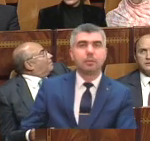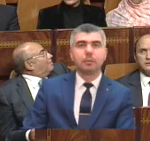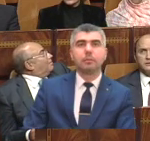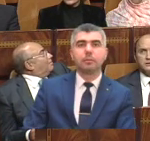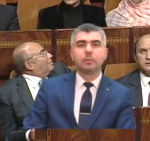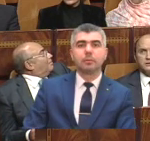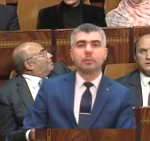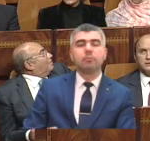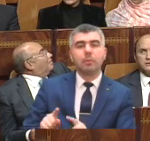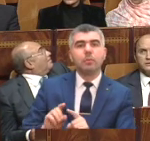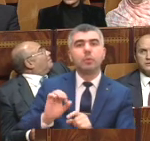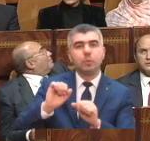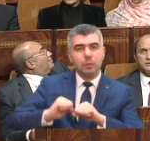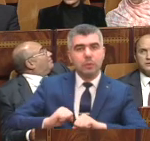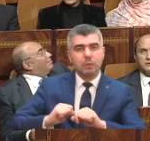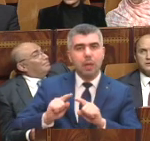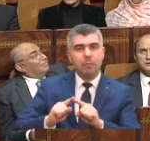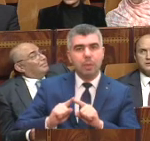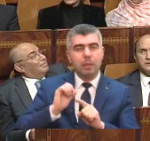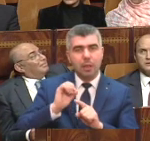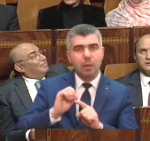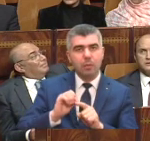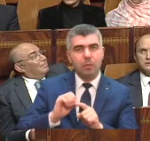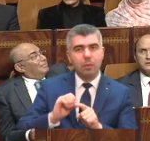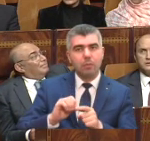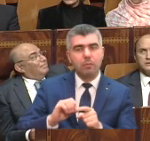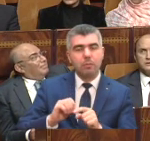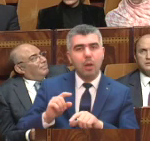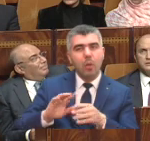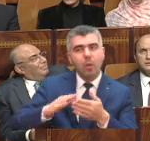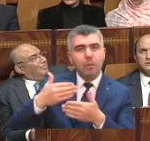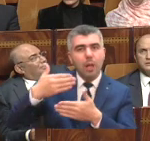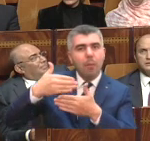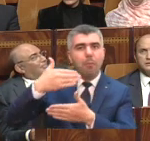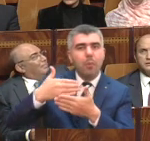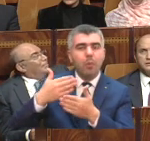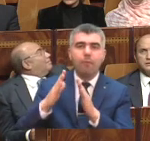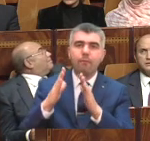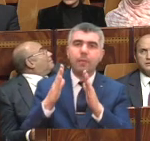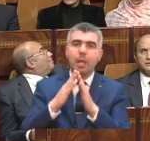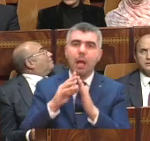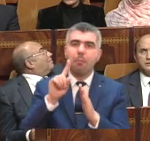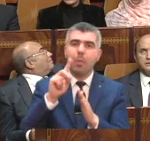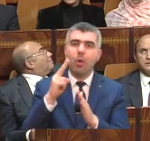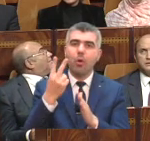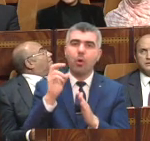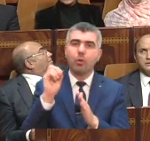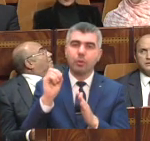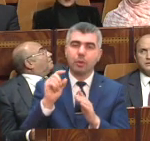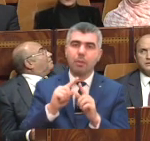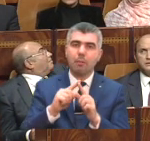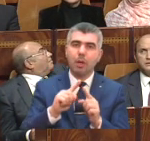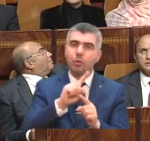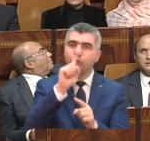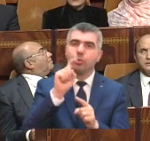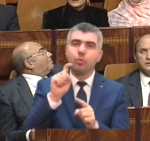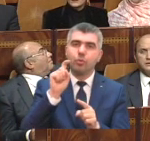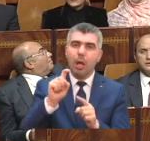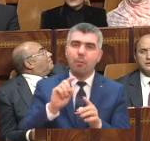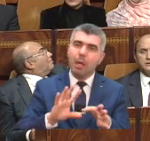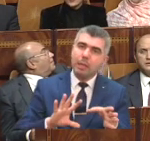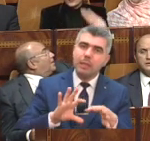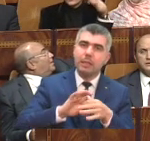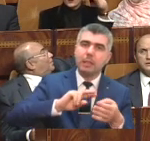عندك معاهم تعاطف كبير، بغيناك تتعهدي لهم بناء هاد 120 منزل، وحنا مستعدين كجماعه ندخلوا معاكم مناصفه في اتفاقيه